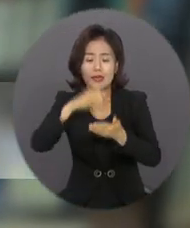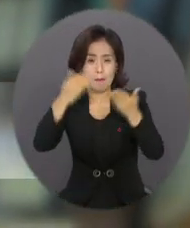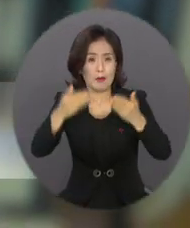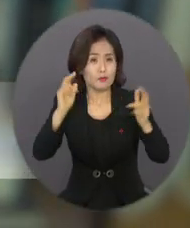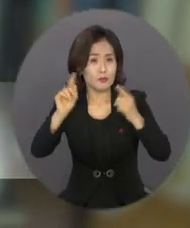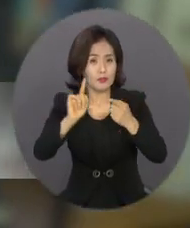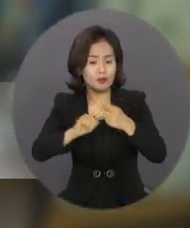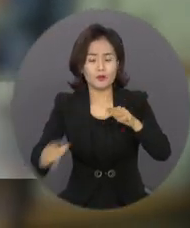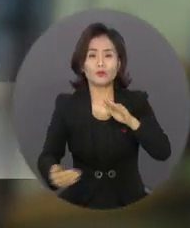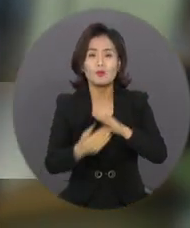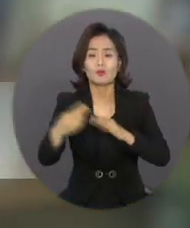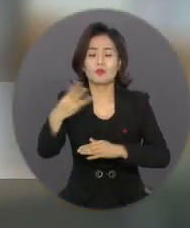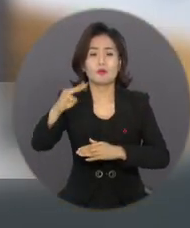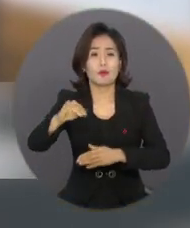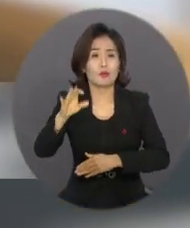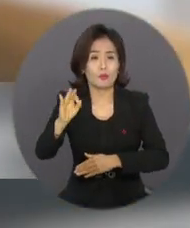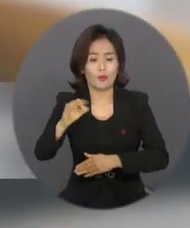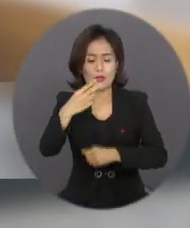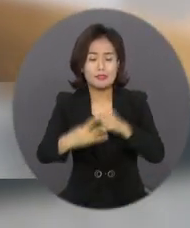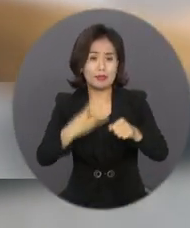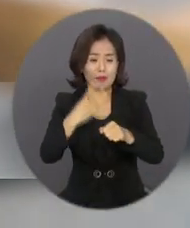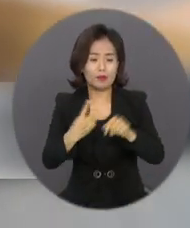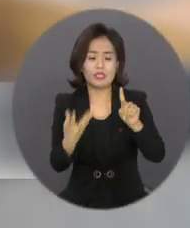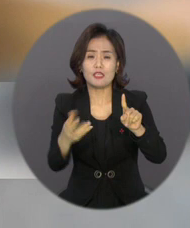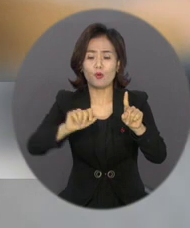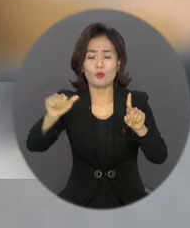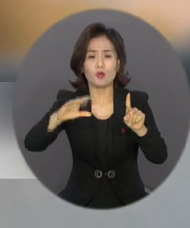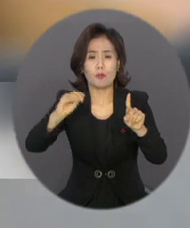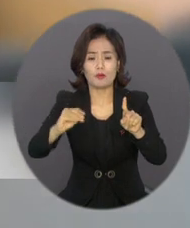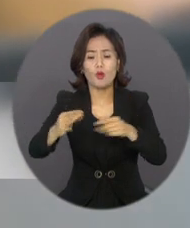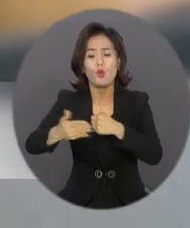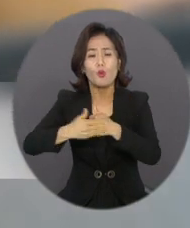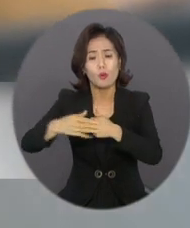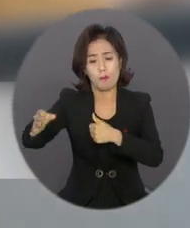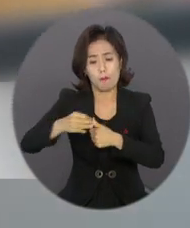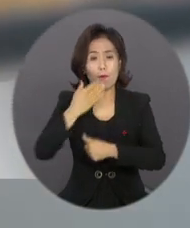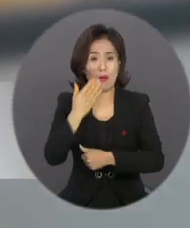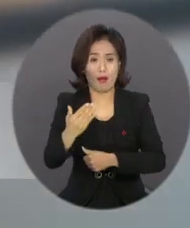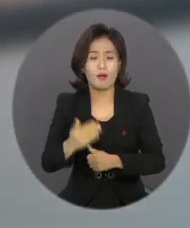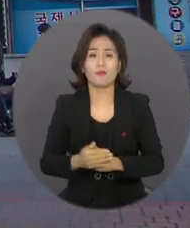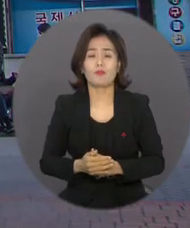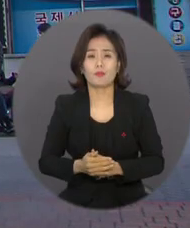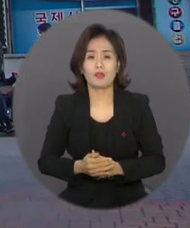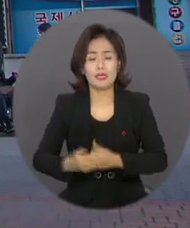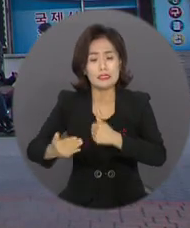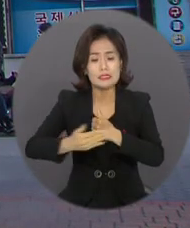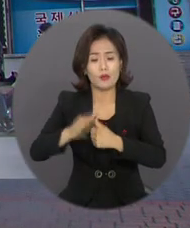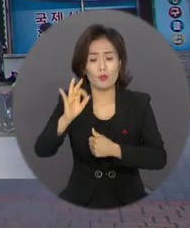기업들은 최고 3천만원의 상금과 3년간 1억 5천만원의 창업지원금을 받을 수 있습니다